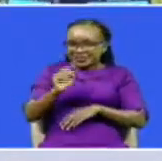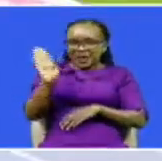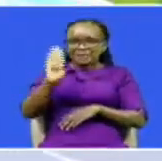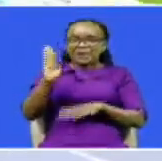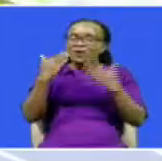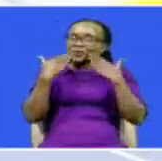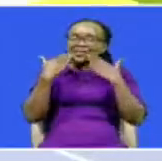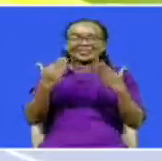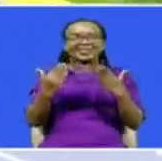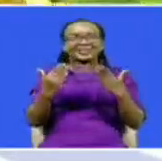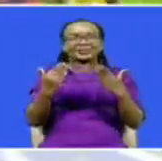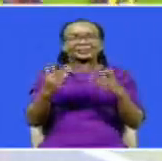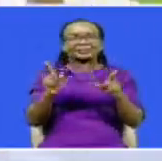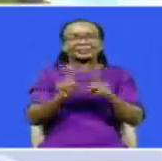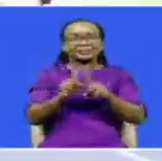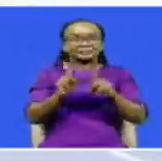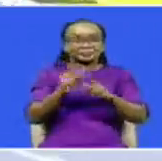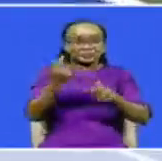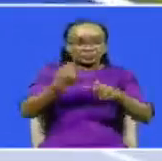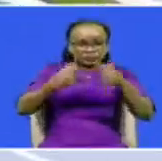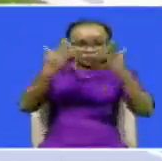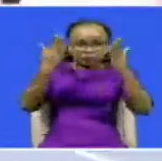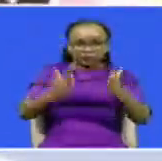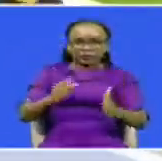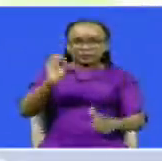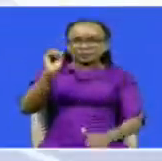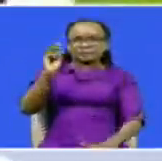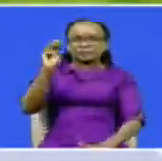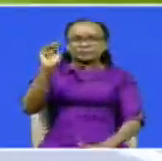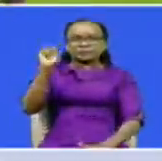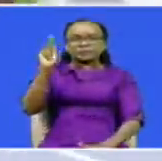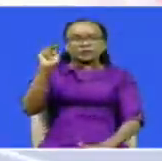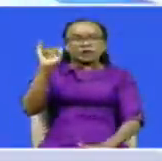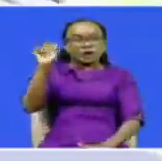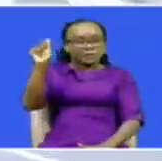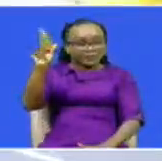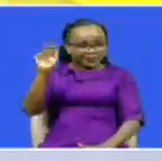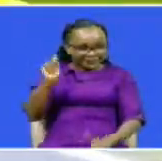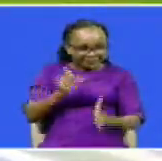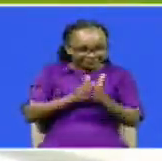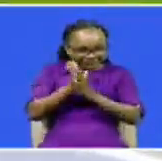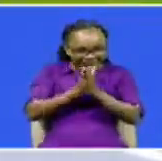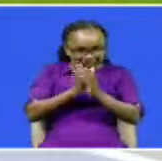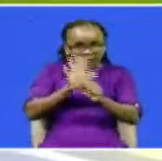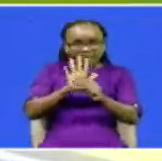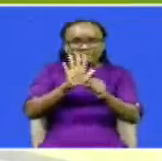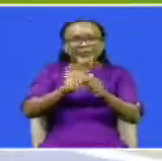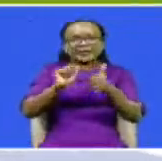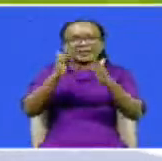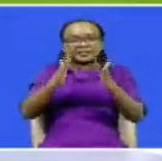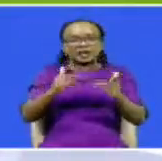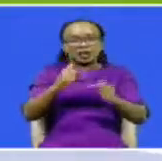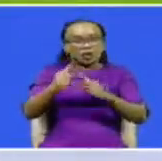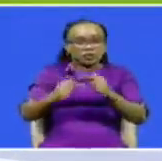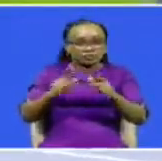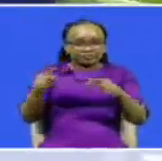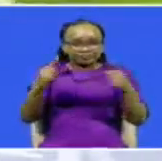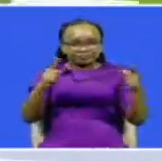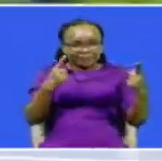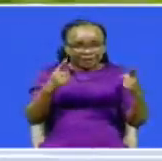mpaka hapo. Ushindi wa Fernando Manyala unaonekana kuwapa motisha wanariadha wengi ambao wanawakilisha Kenya kwenye mashindano ya Jumuiya ya